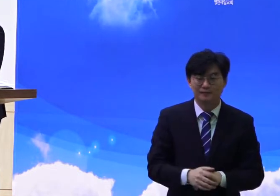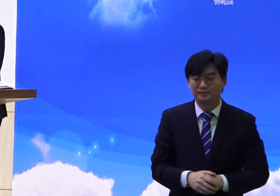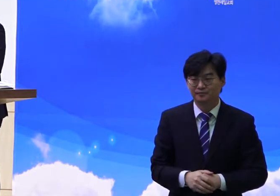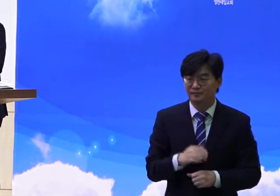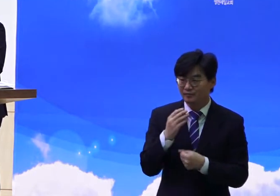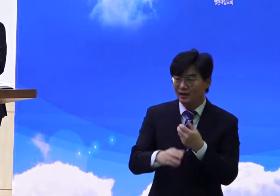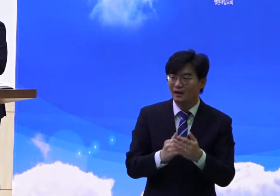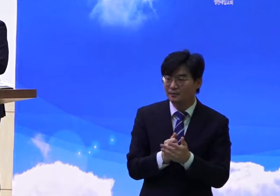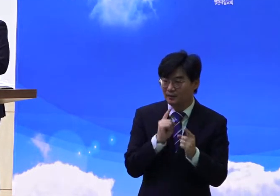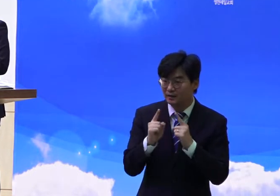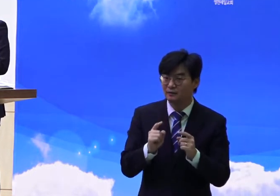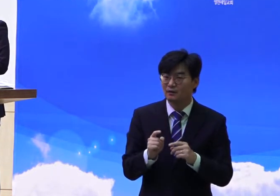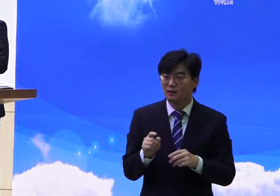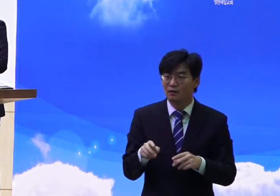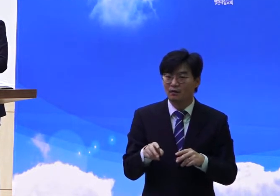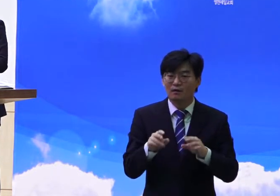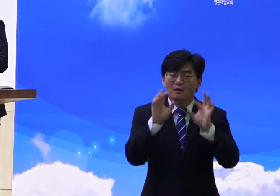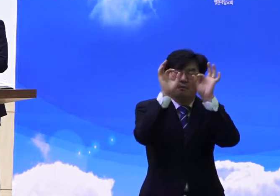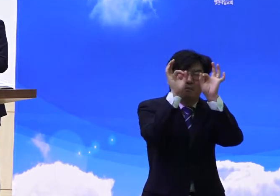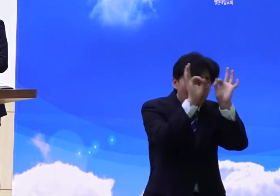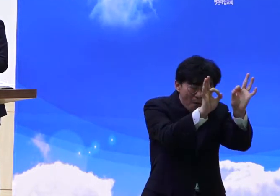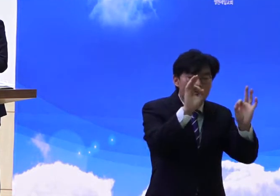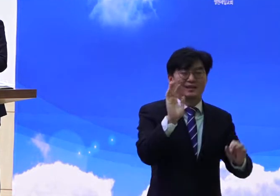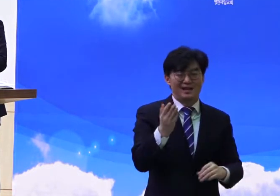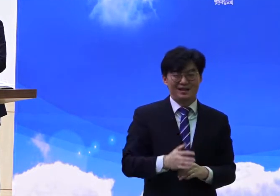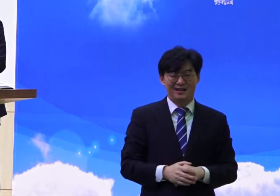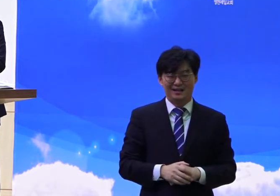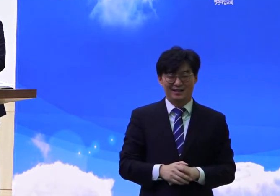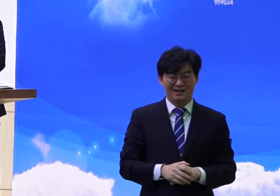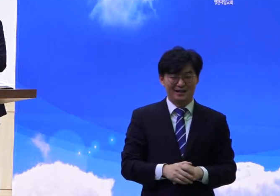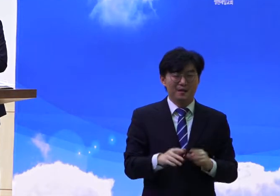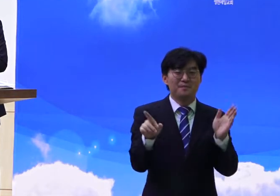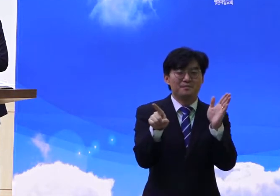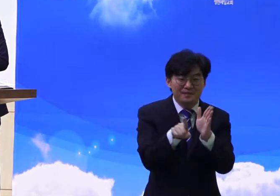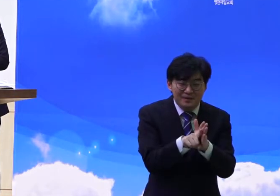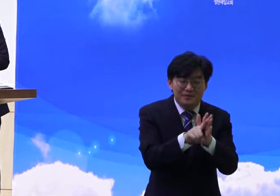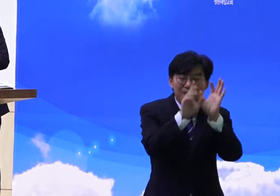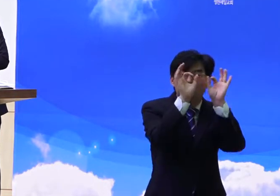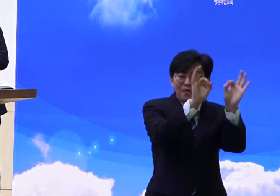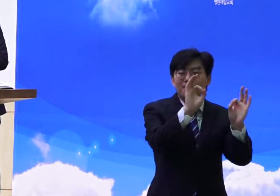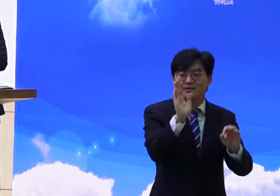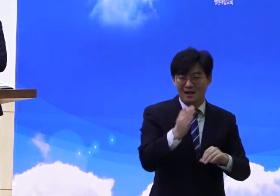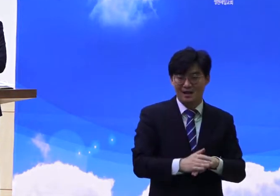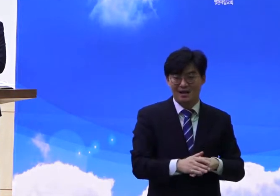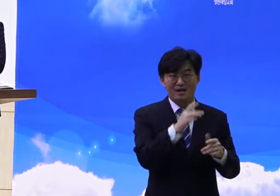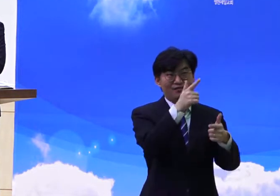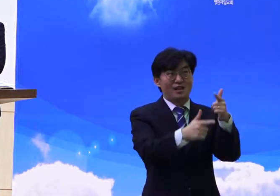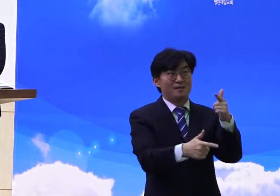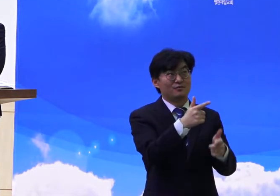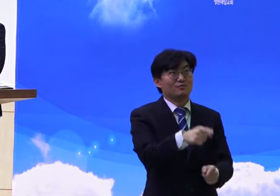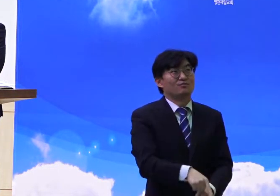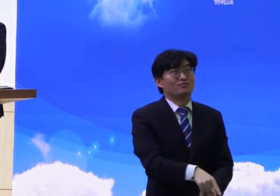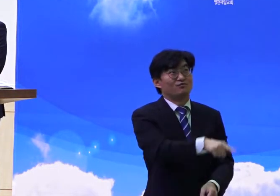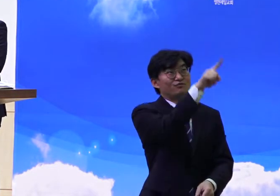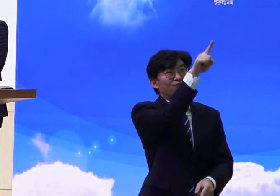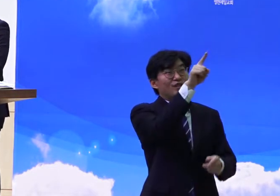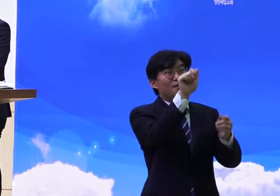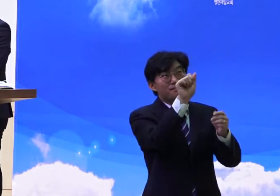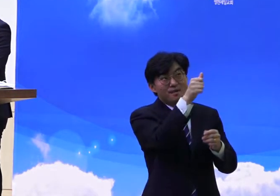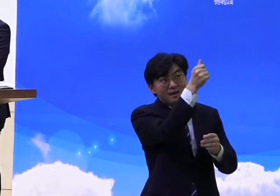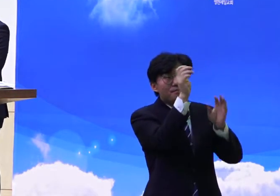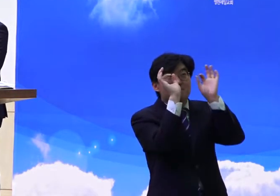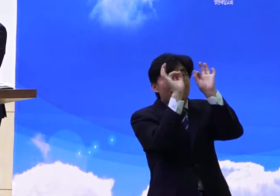보면 살리라. 이 말씀을 믿고 장대에 매달린 노뱀을 바라본 사람들은 다